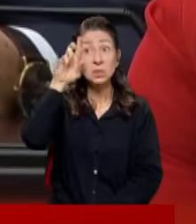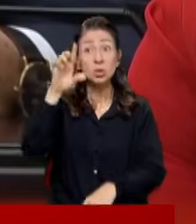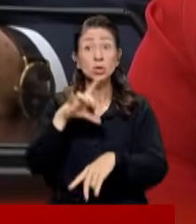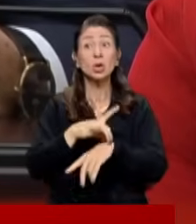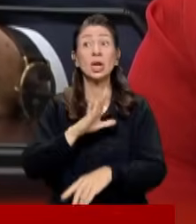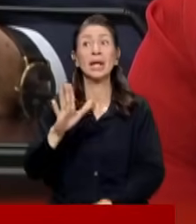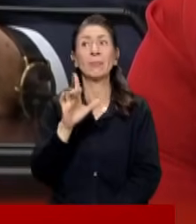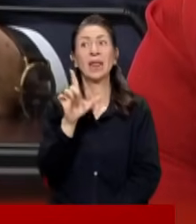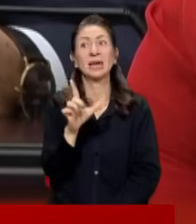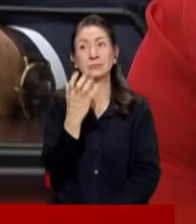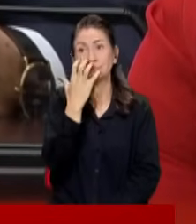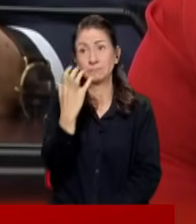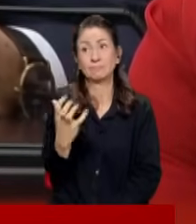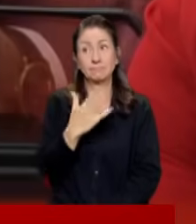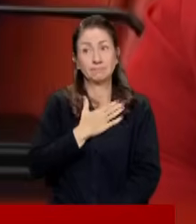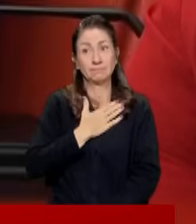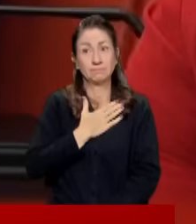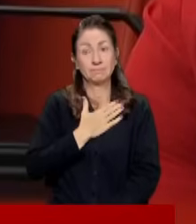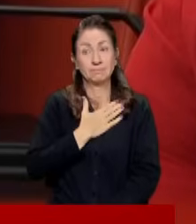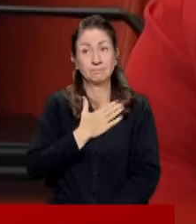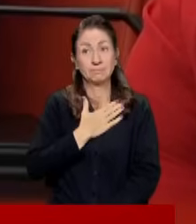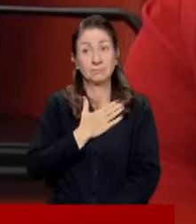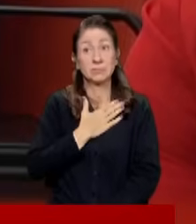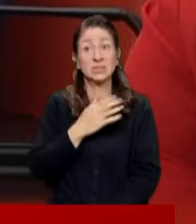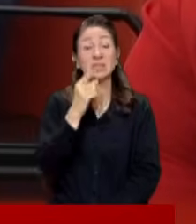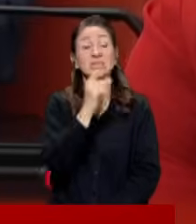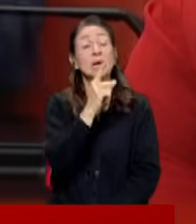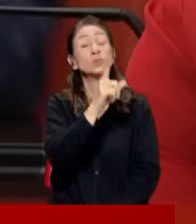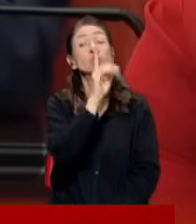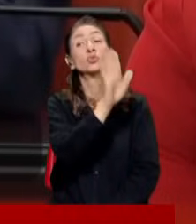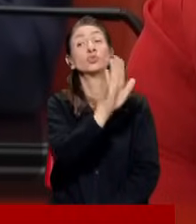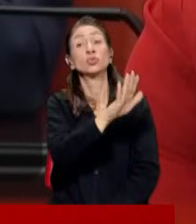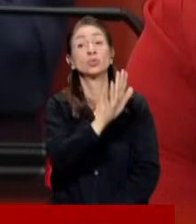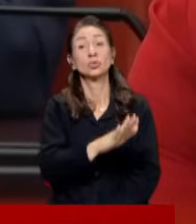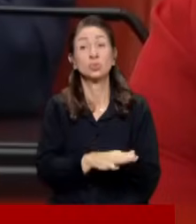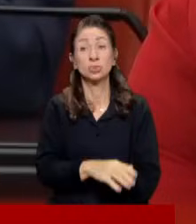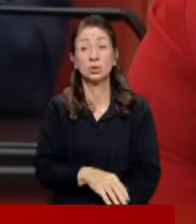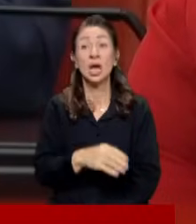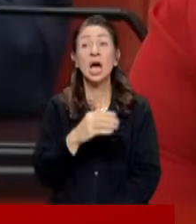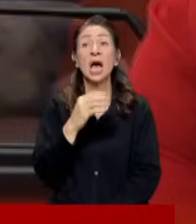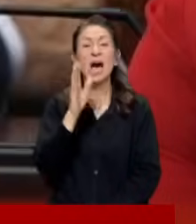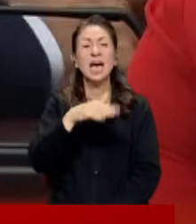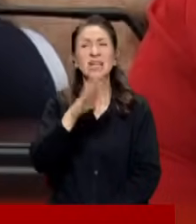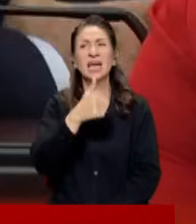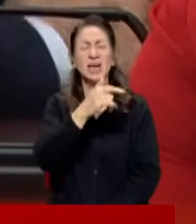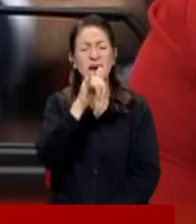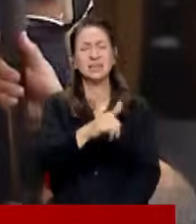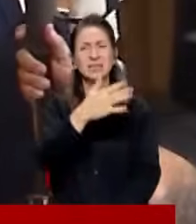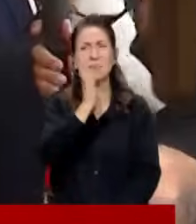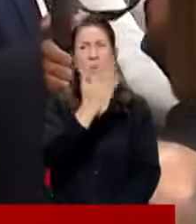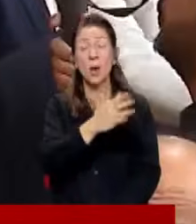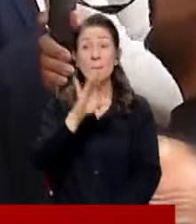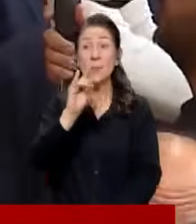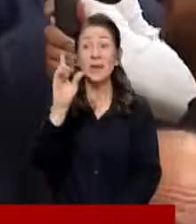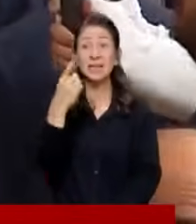tedavi görmesine ben salık veriyorum. Sen ağzını topla. Adi herif haddini bilmiyor.